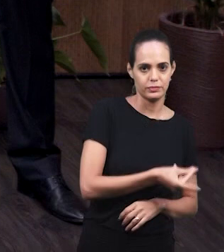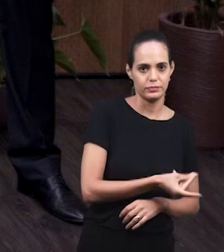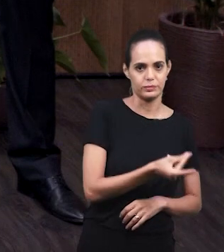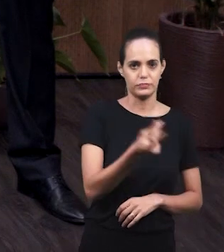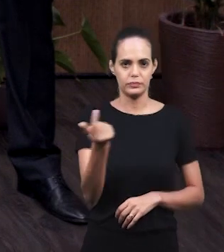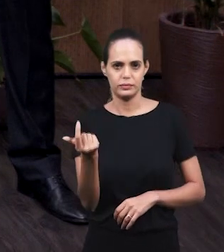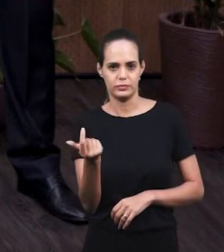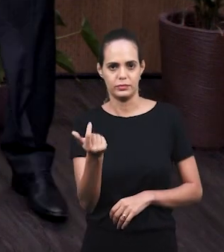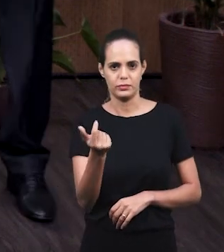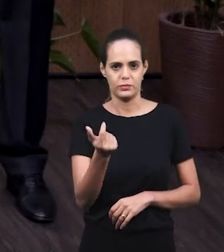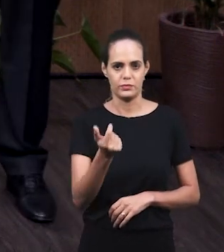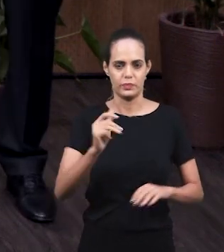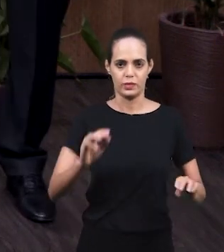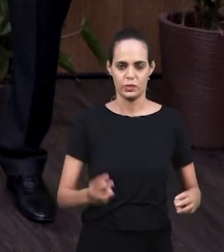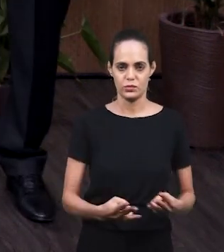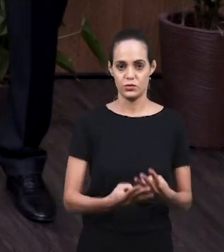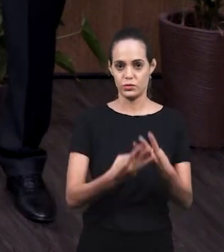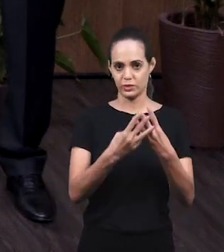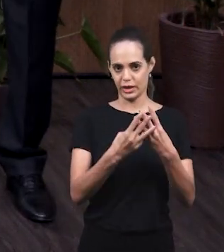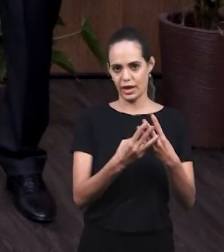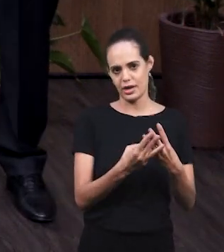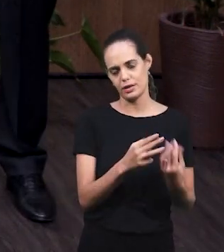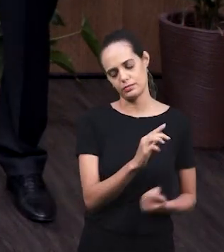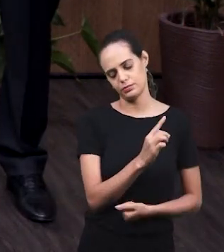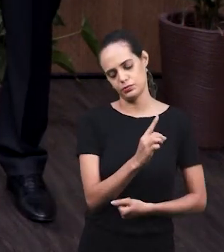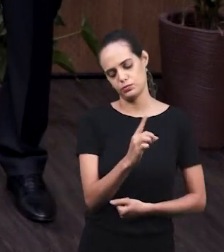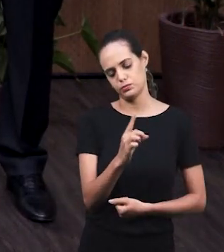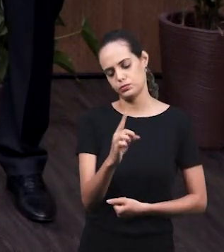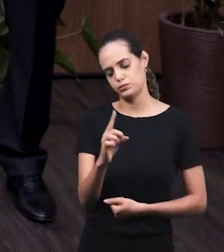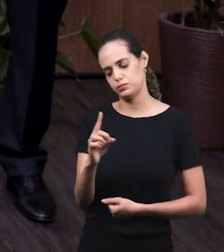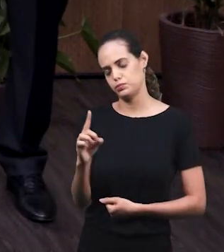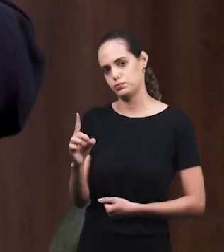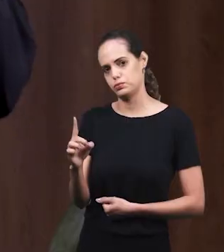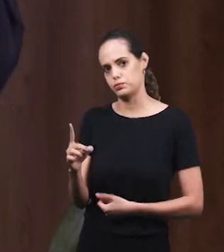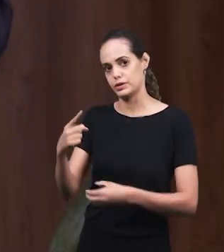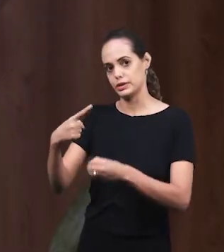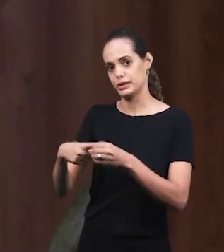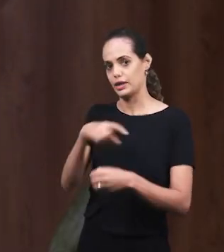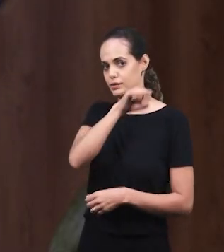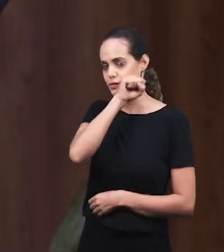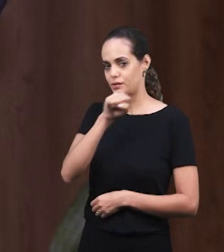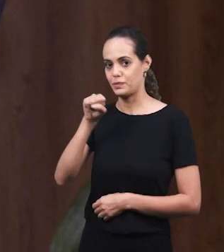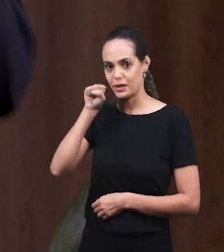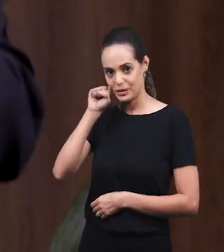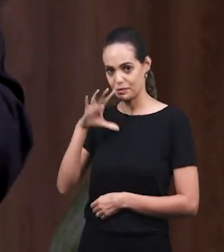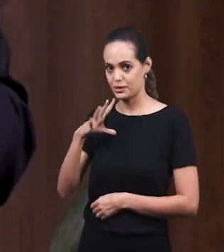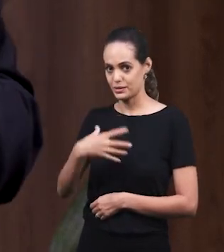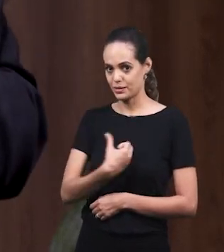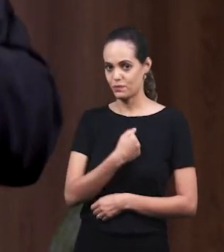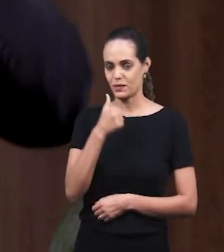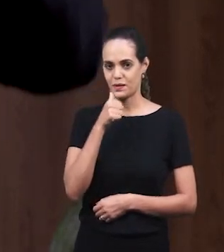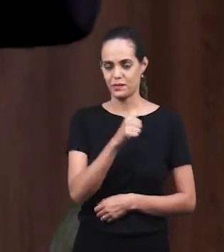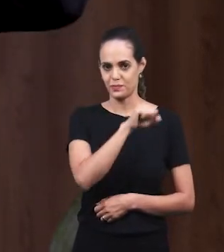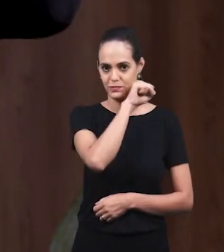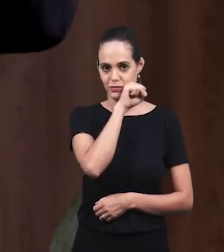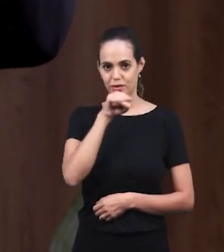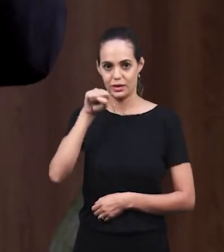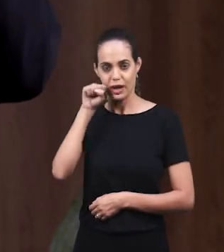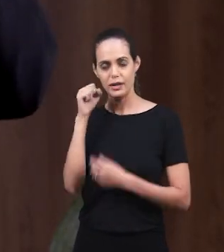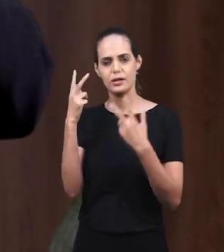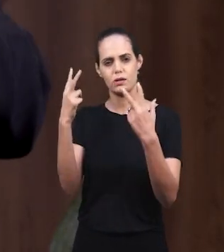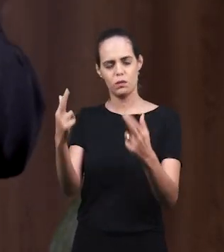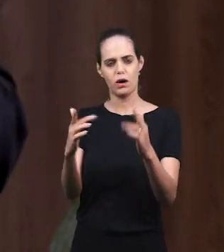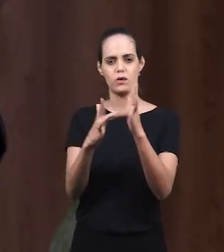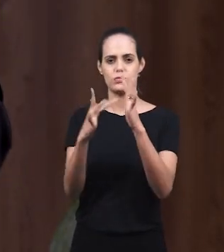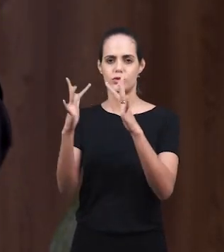Samarie pour sauver cette femme. Jésus, il est venu au monde il a